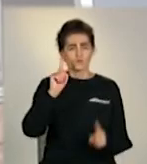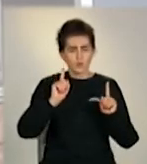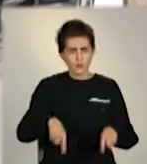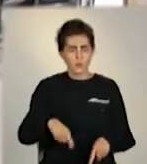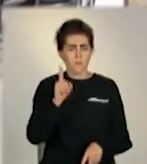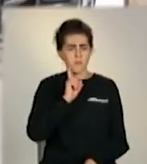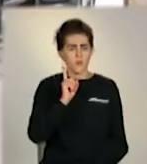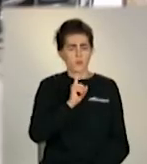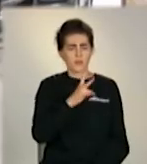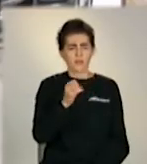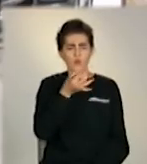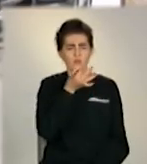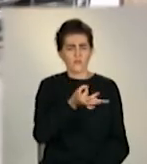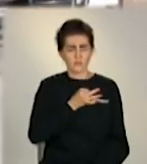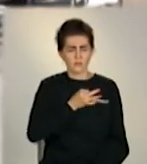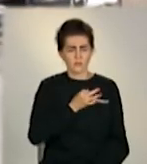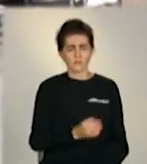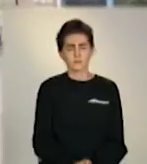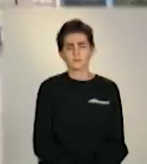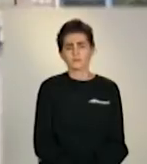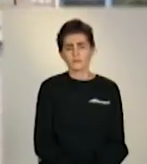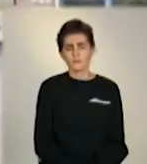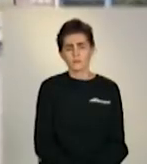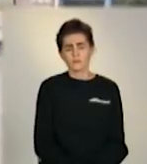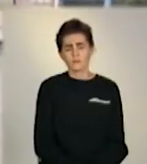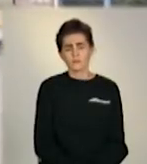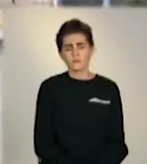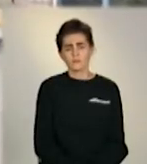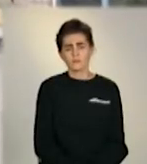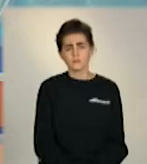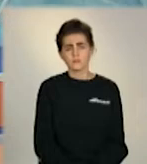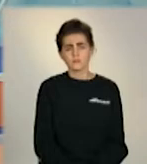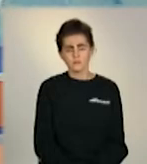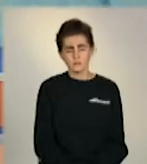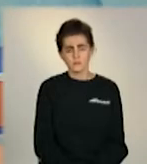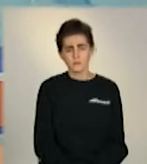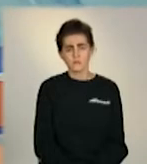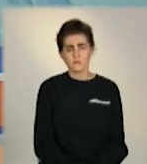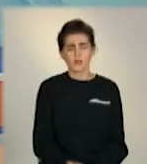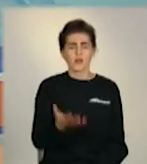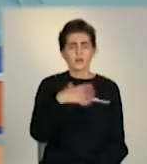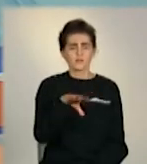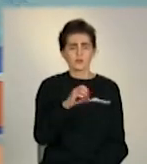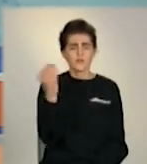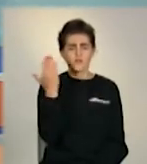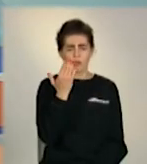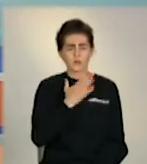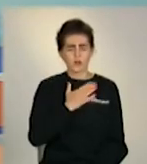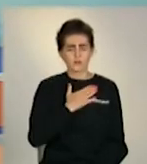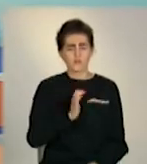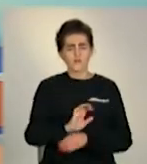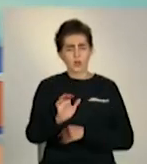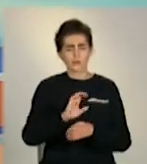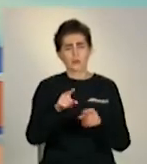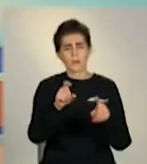запит поки не відповіли. Максим Кондратенко, Наталя Шарай, телеканал «Донбас». Усі сюжети цього випуску ви